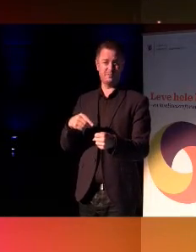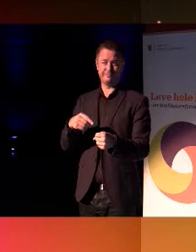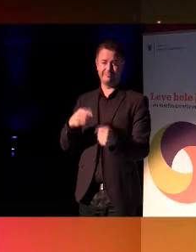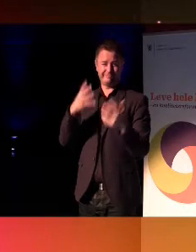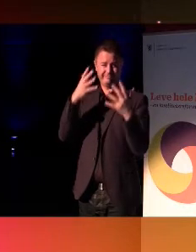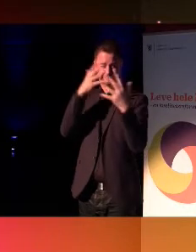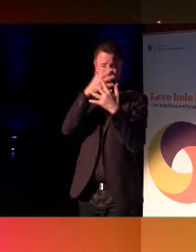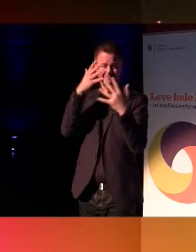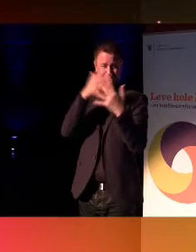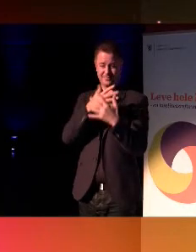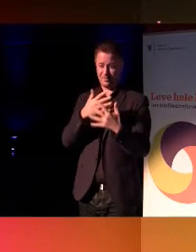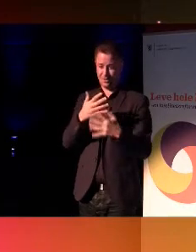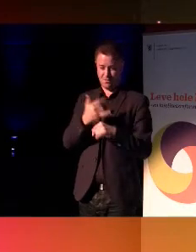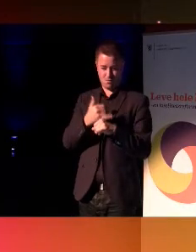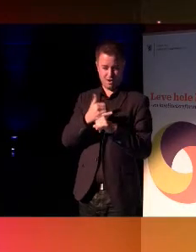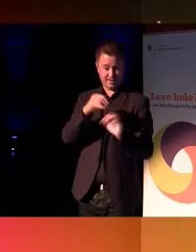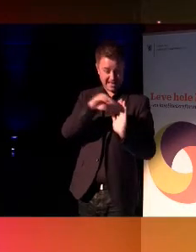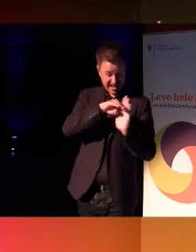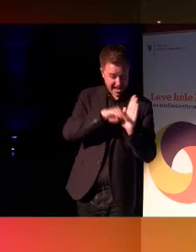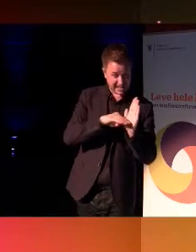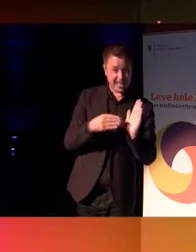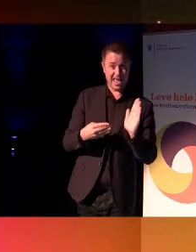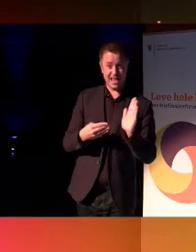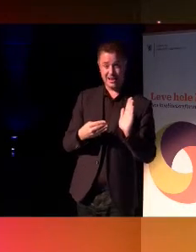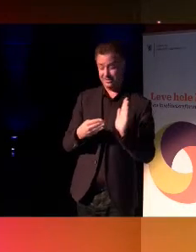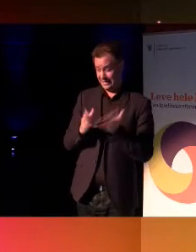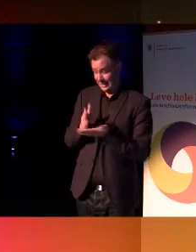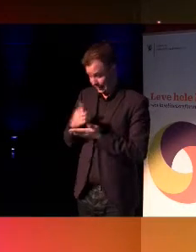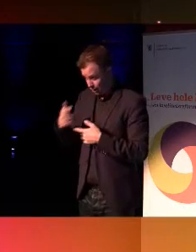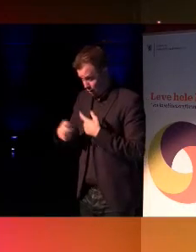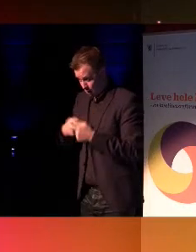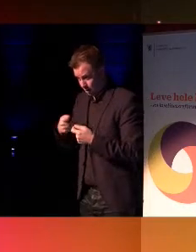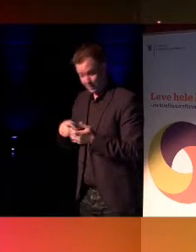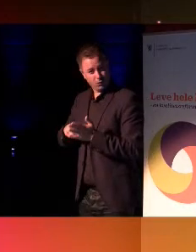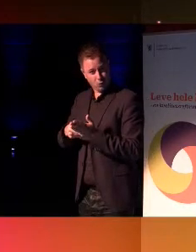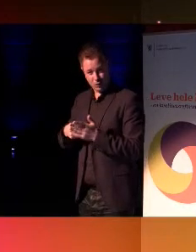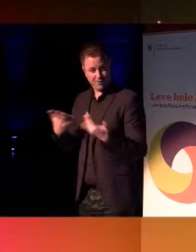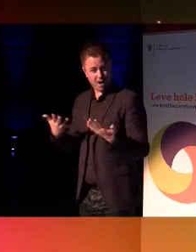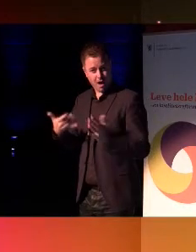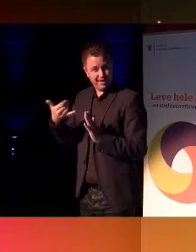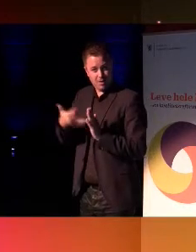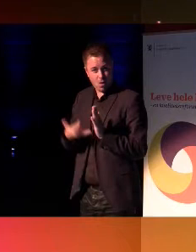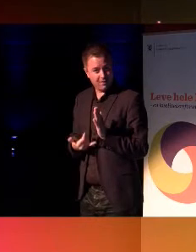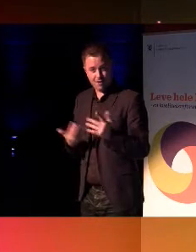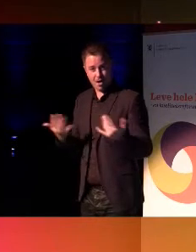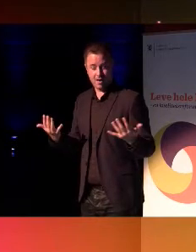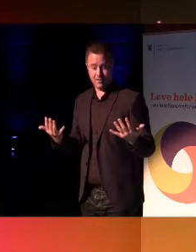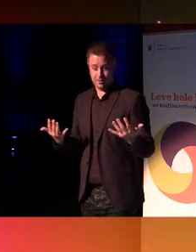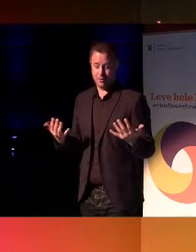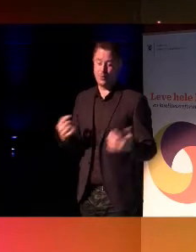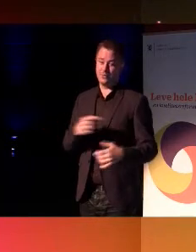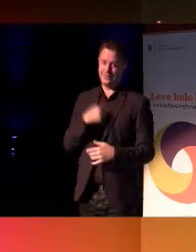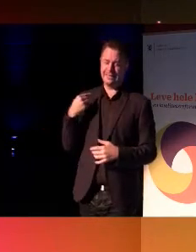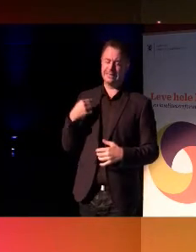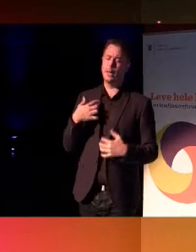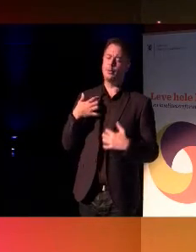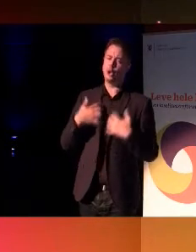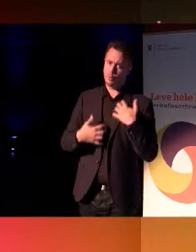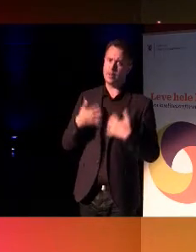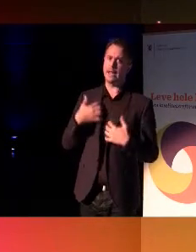både innhold, forståelse av regelverket og kompetanse tilstrekkelig, det bekymringsfullt.